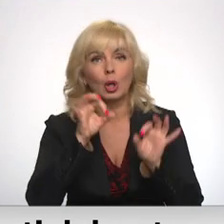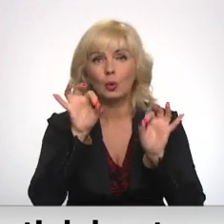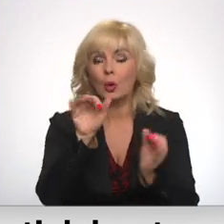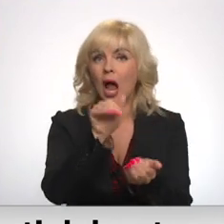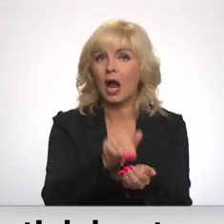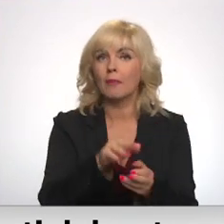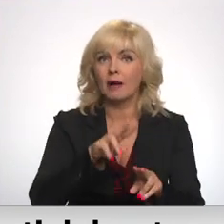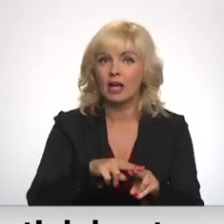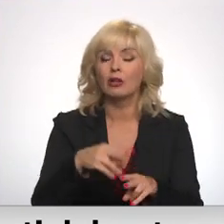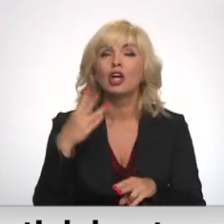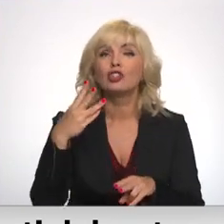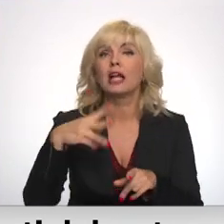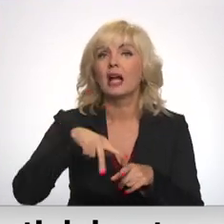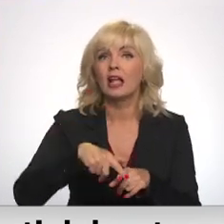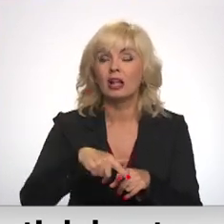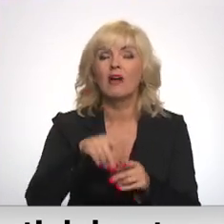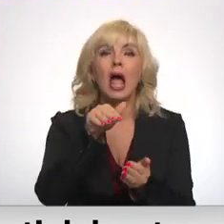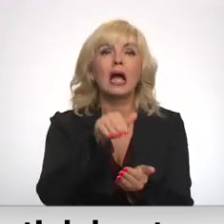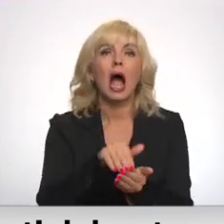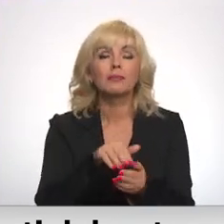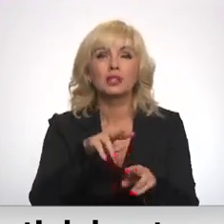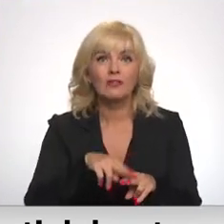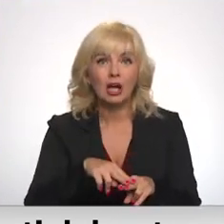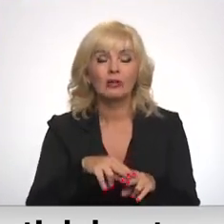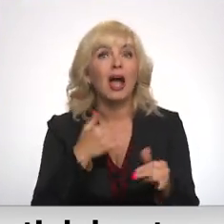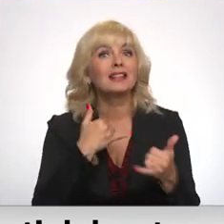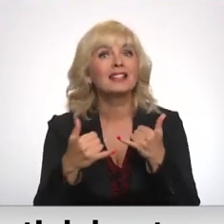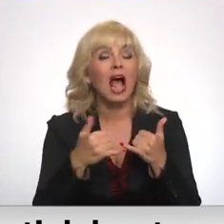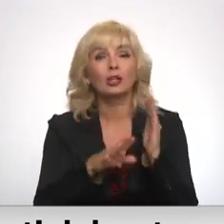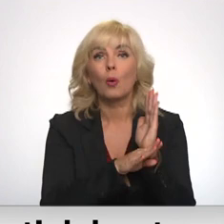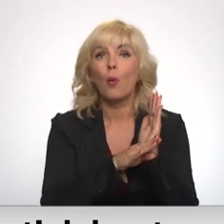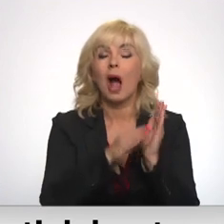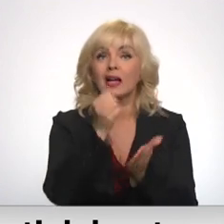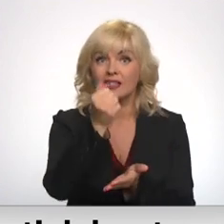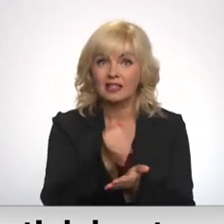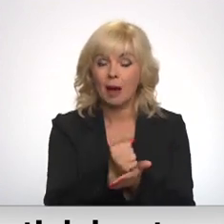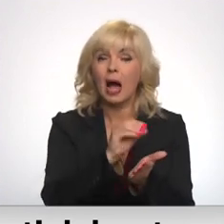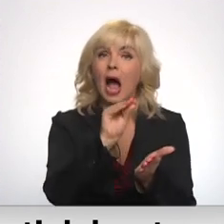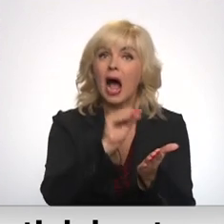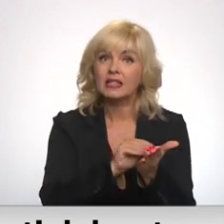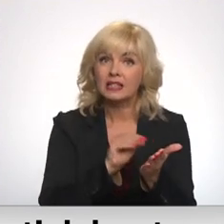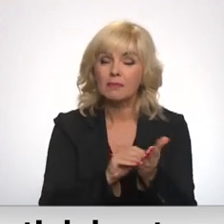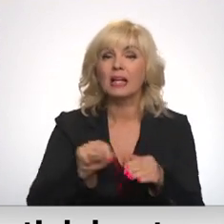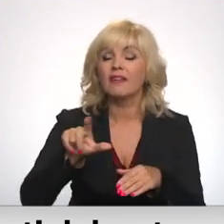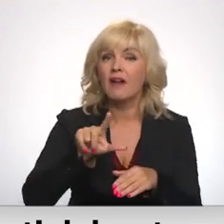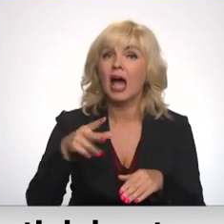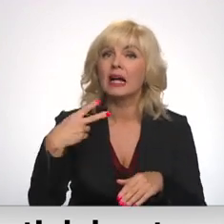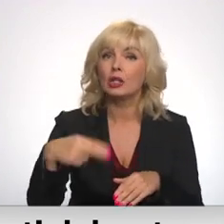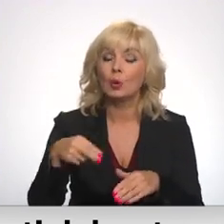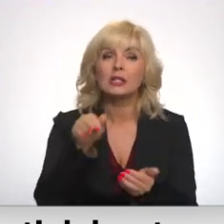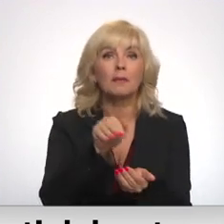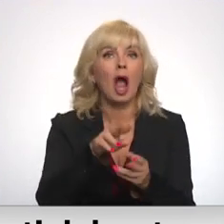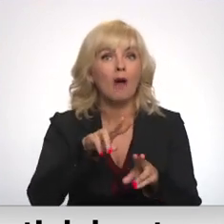kapa vietas 4 Jelgavas kapsētās. Ar dzeltenajiem atzīmju stabiņiem šogad atzīmētas jau vairāk kā 20 kapa